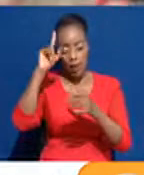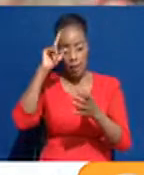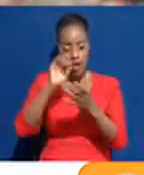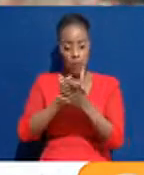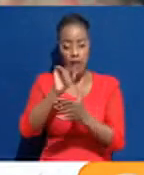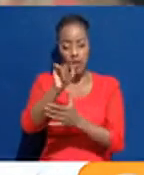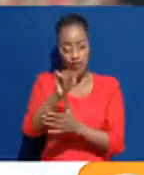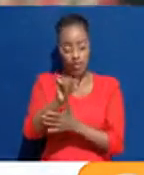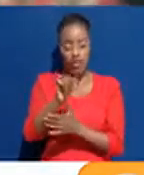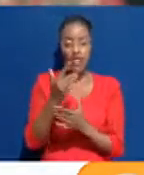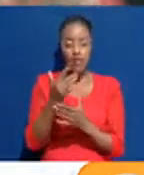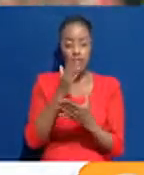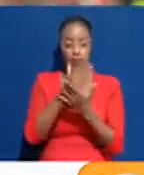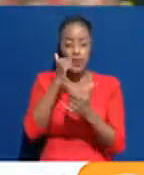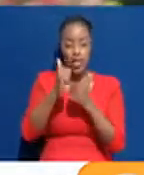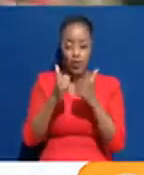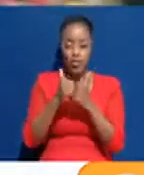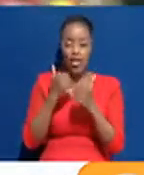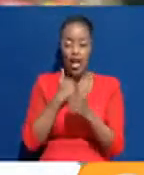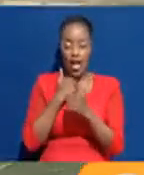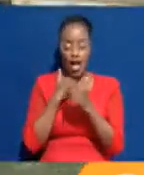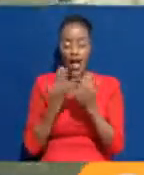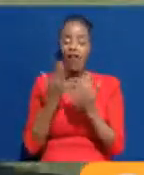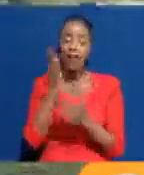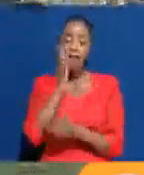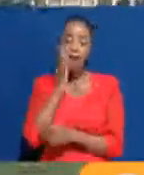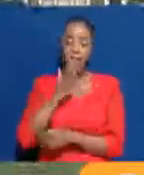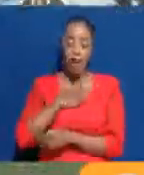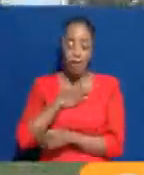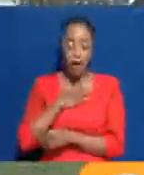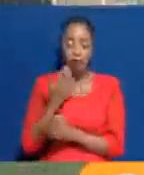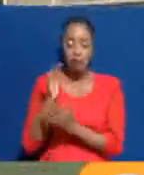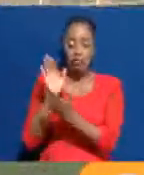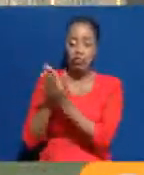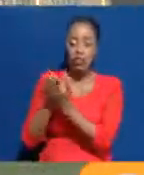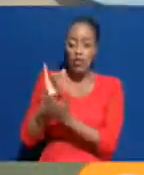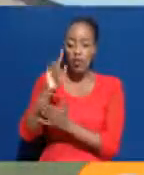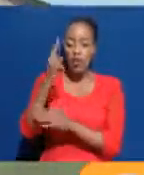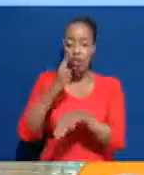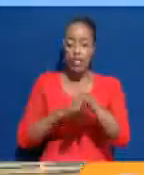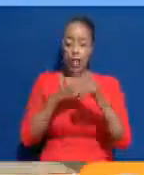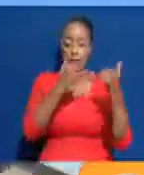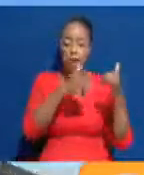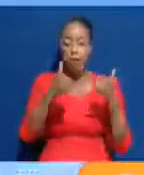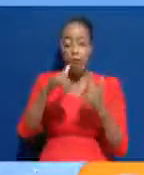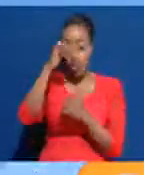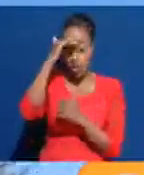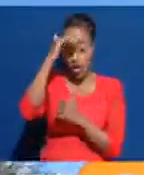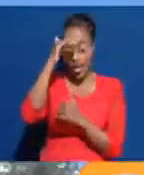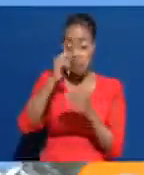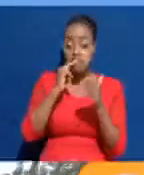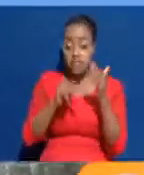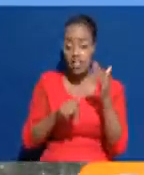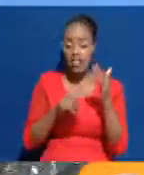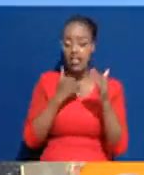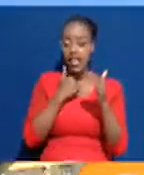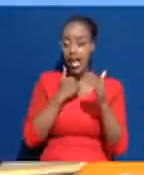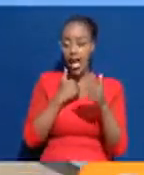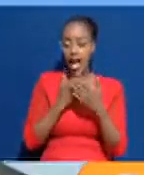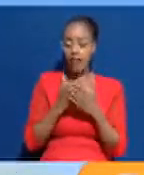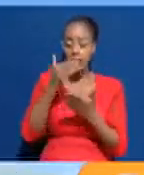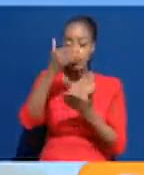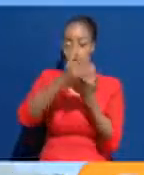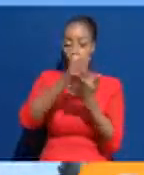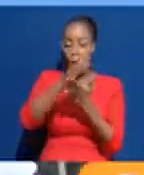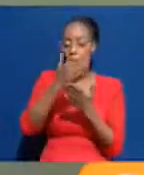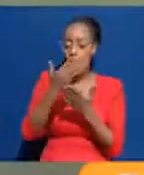a nilisacrifice ball yangu kwa sababu ya madhe. Owalla ambaye aliwahi pia kuchezea klabu ya Taska anasema licha ya kuwa alilazimika kusitisha